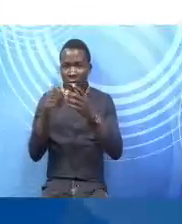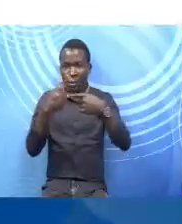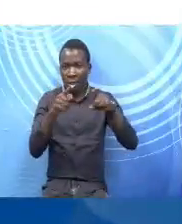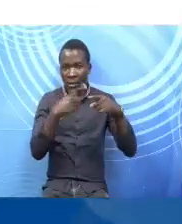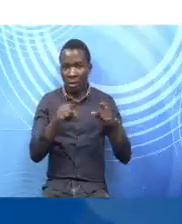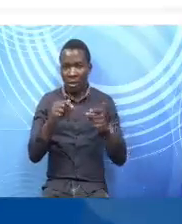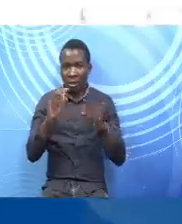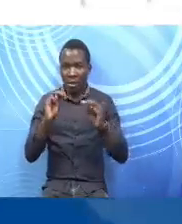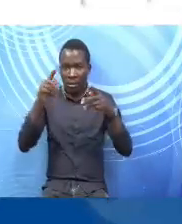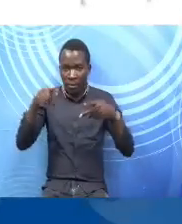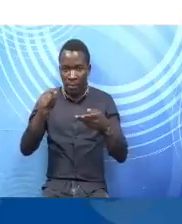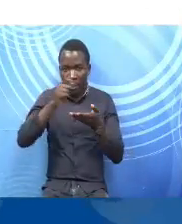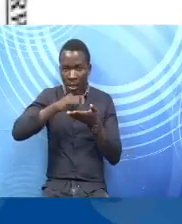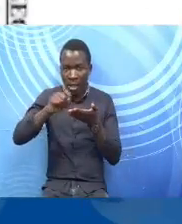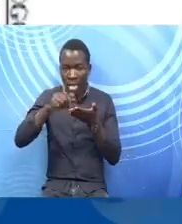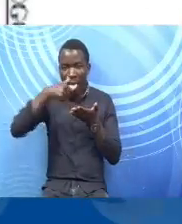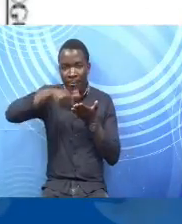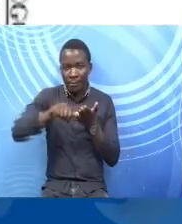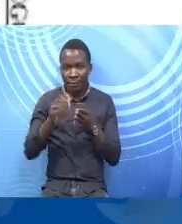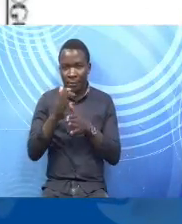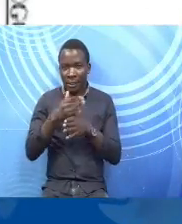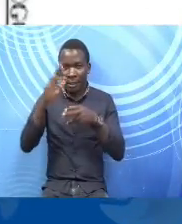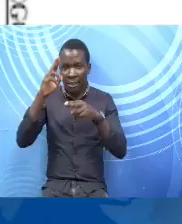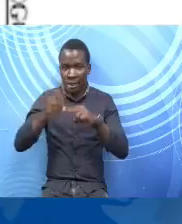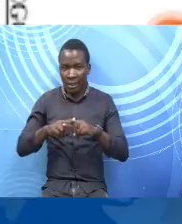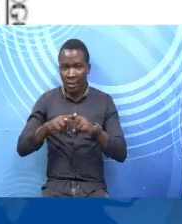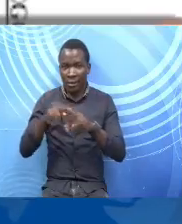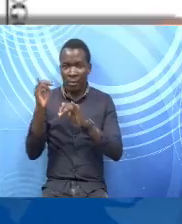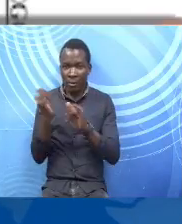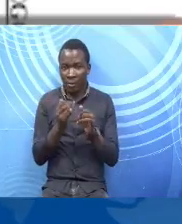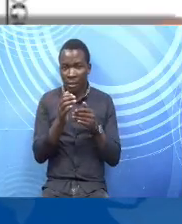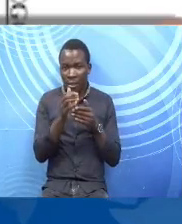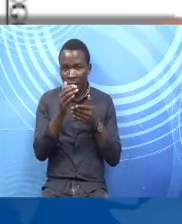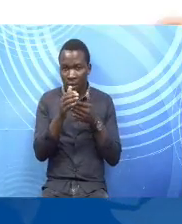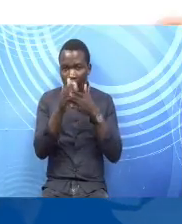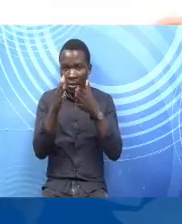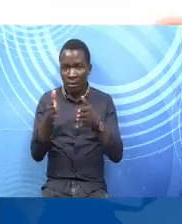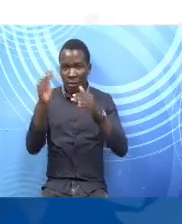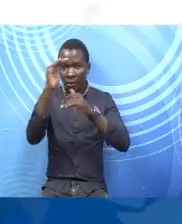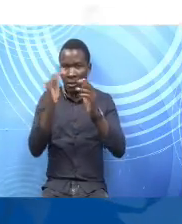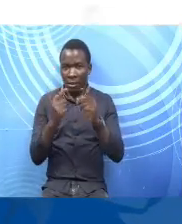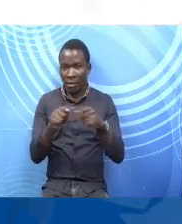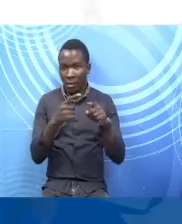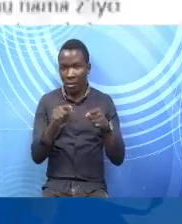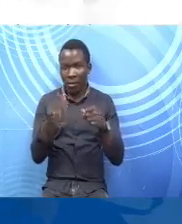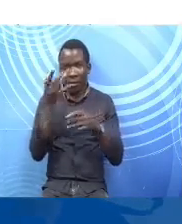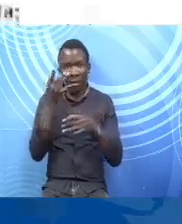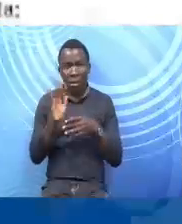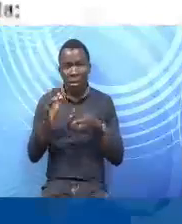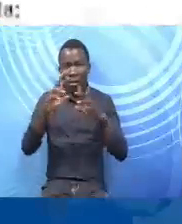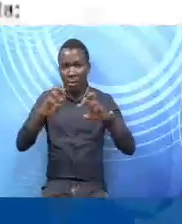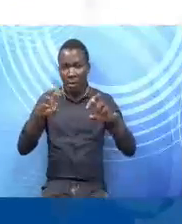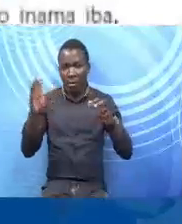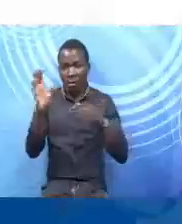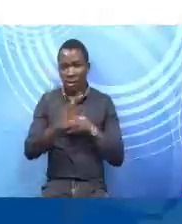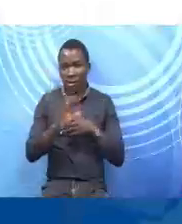minisitiri w'intebe imusaba kutumira bamwe mu bayobozi mu nzego zigiye zitandukanye barebwaga n'ubusesenguzi bw'iyi komisiyo ni muri urwo rwego kuri